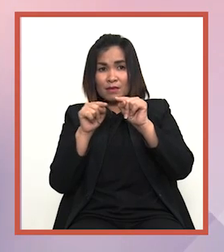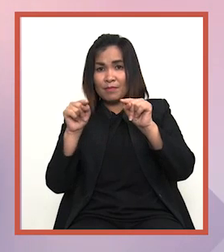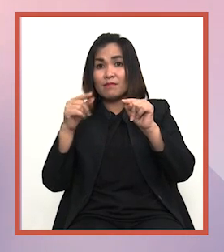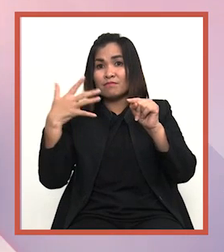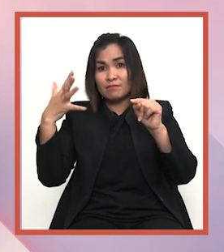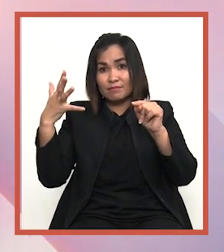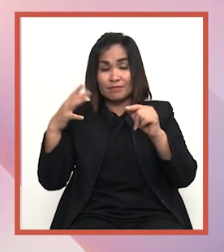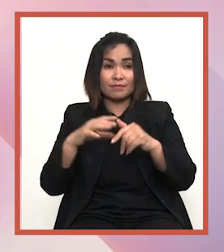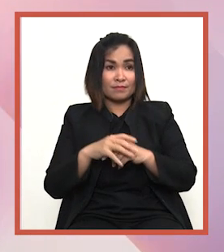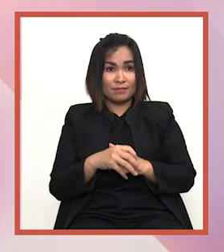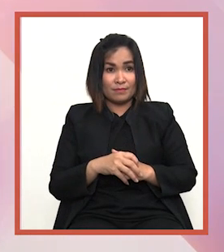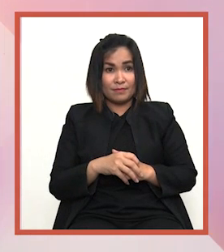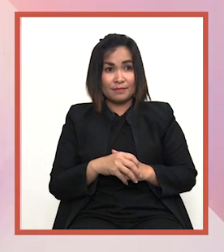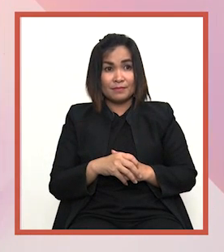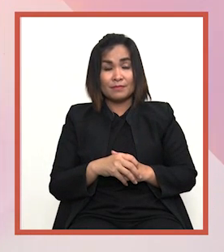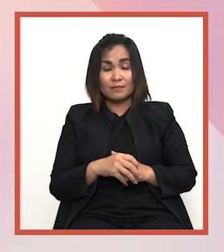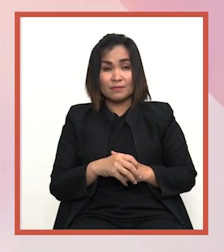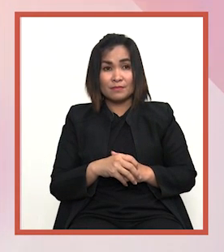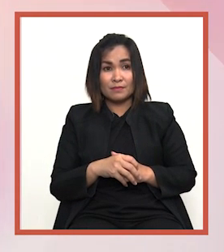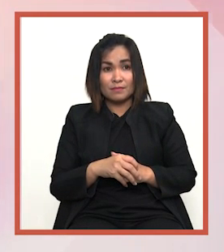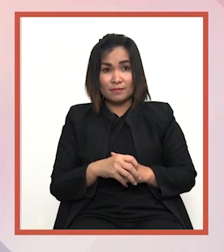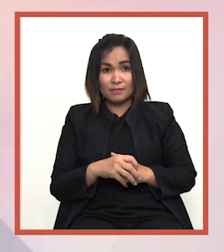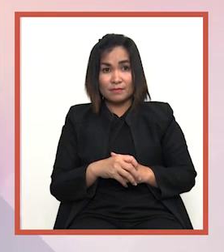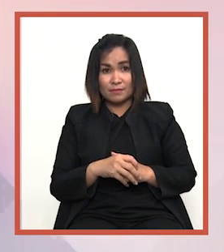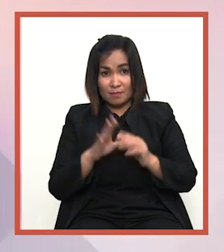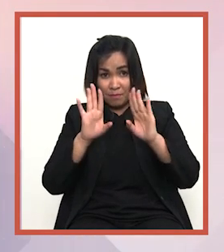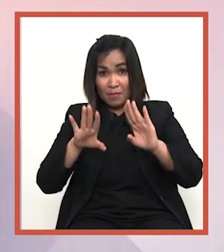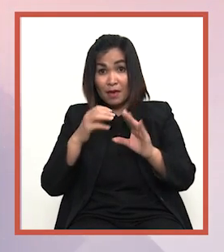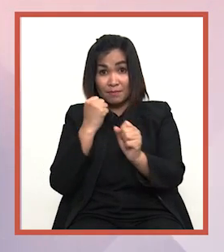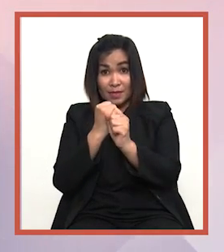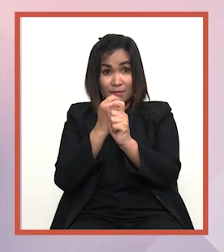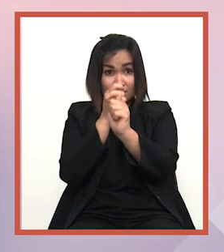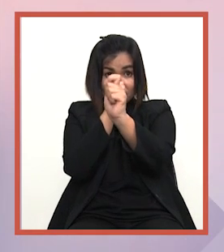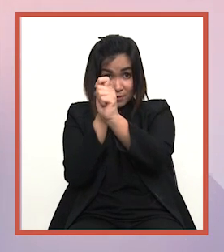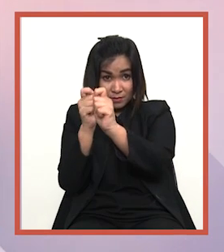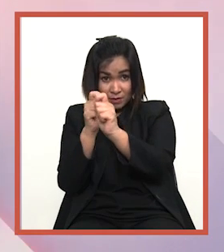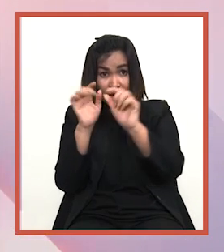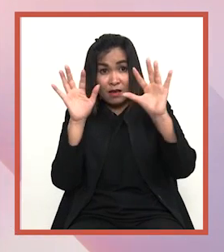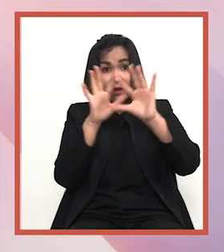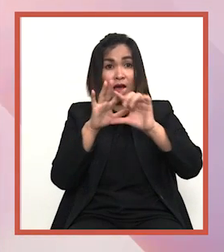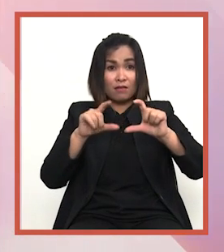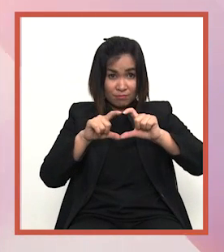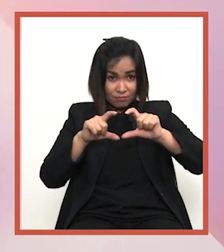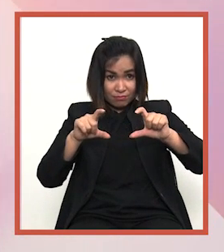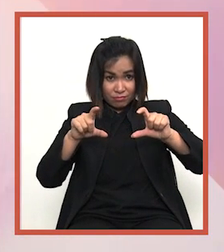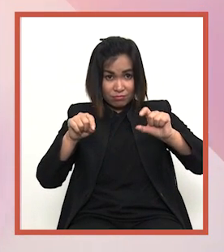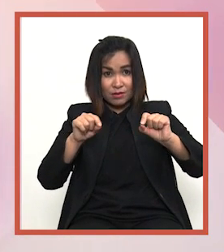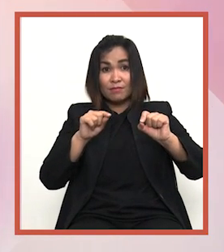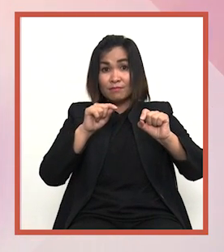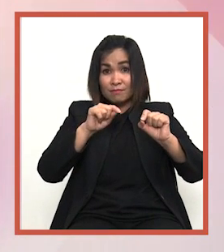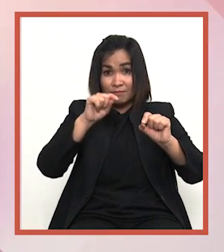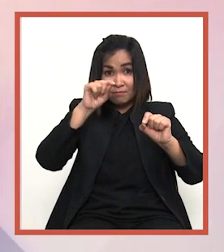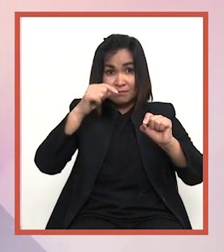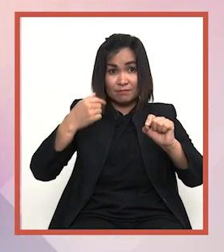จากตัวสวิตช์นั่นเองนะครับนะแบบงานติดตั้งนะครับลักษณะจะคล้ายๆกับนะฮะดีเลย์หรือคอนแทคเตอร์นะ